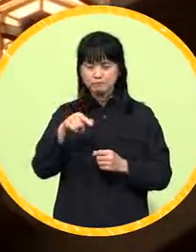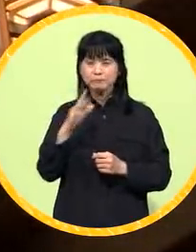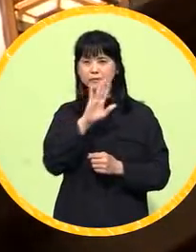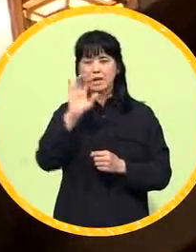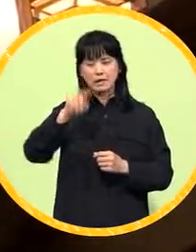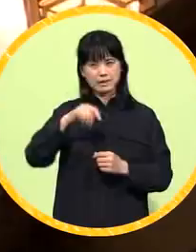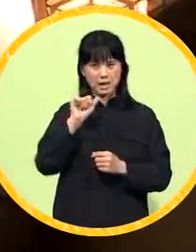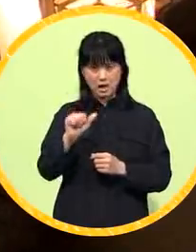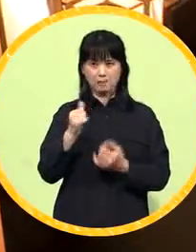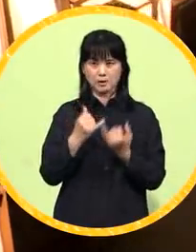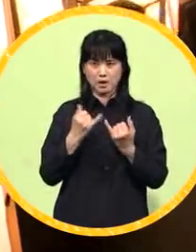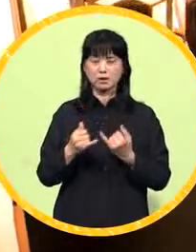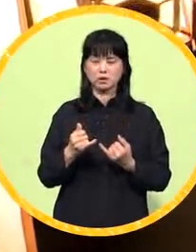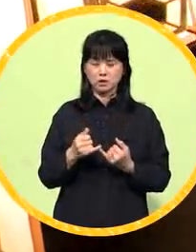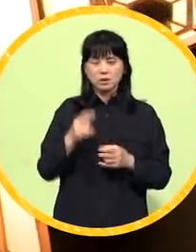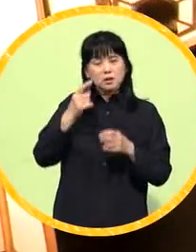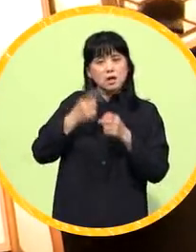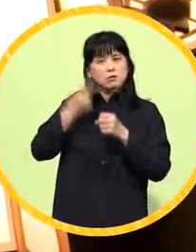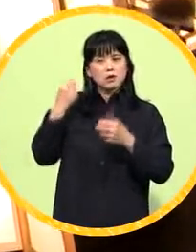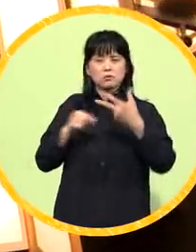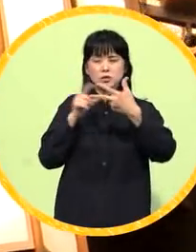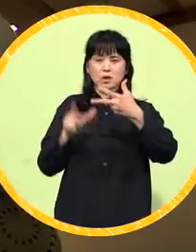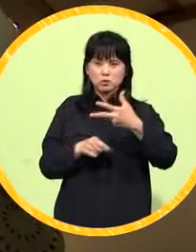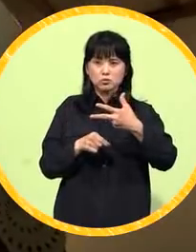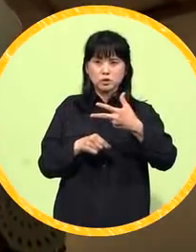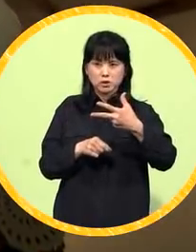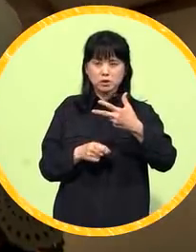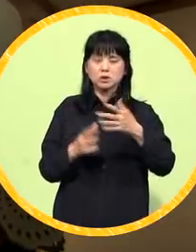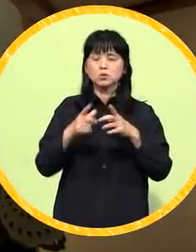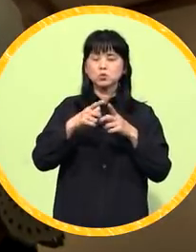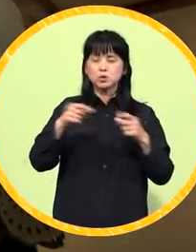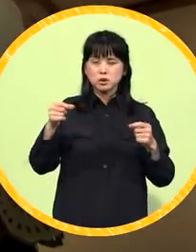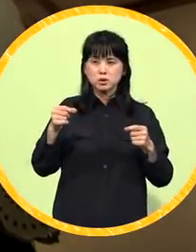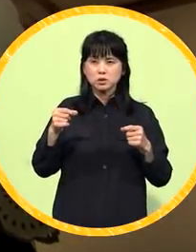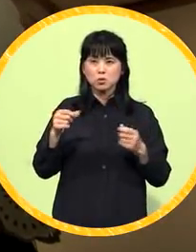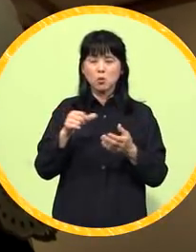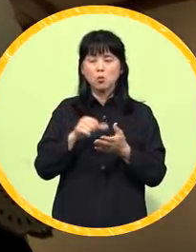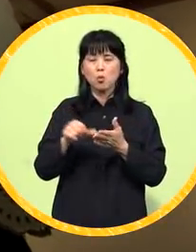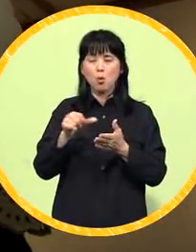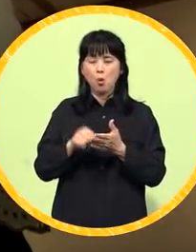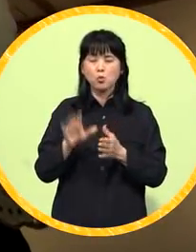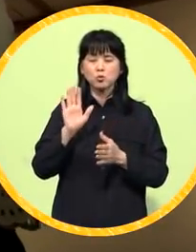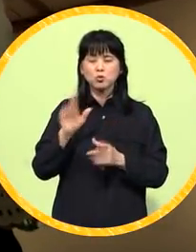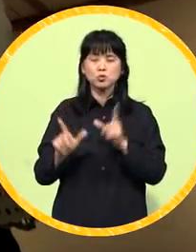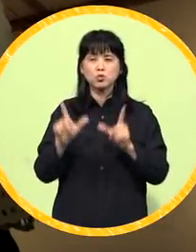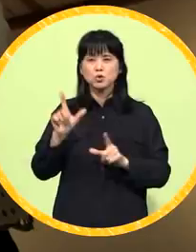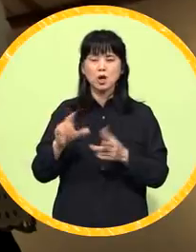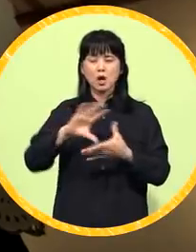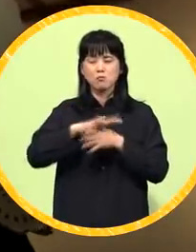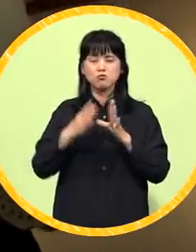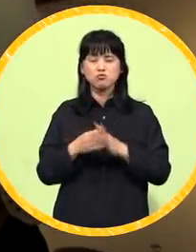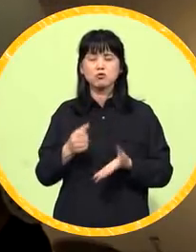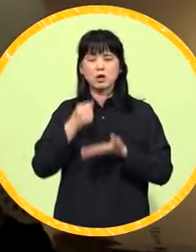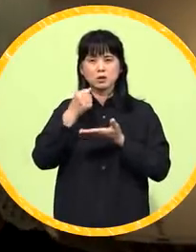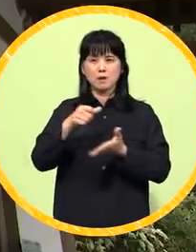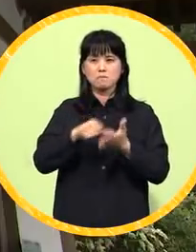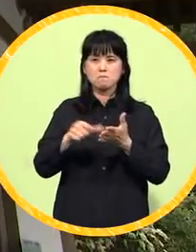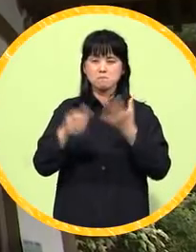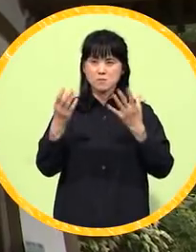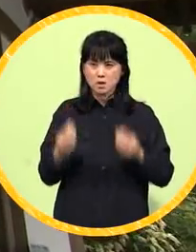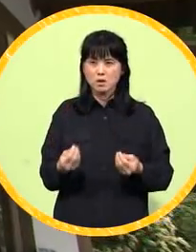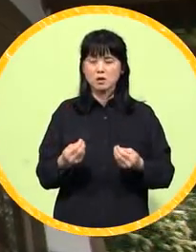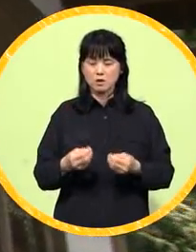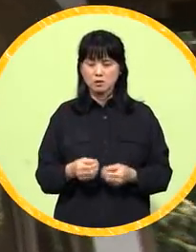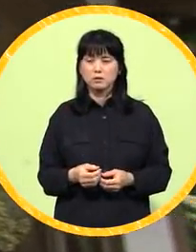この建物はです昨年の7月に国登録有形文化財に登録させて頂いたんですね